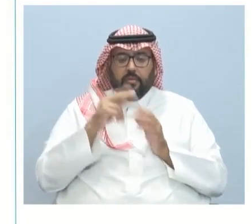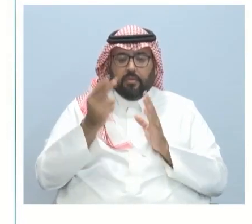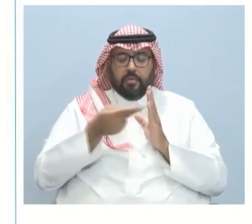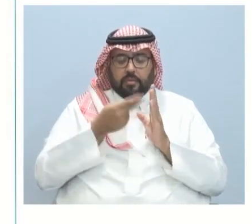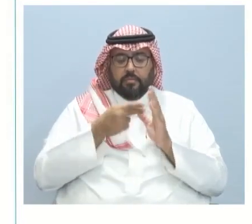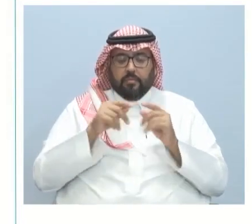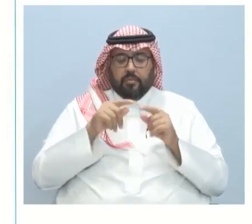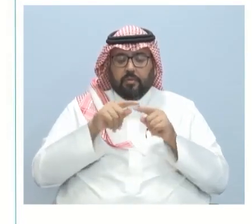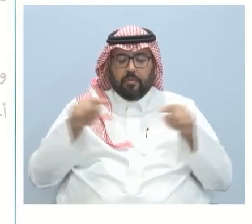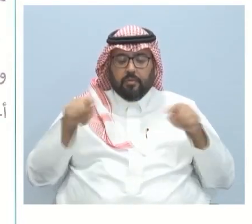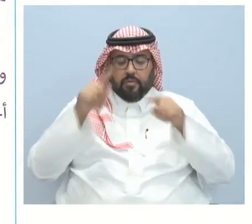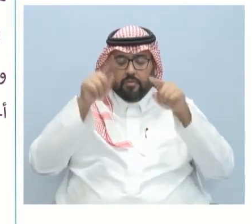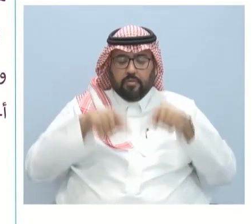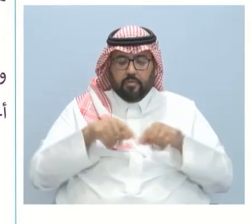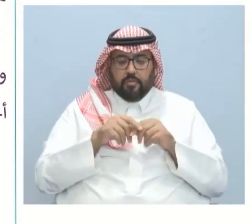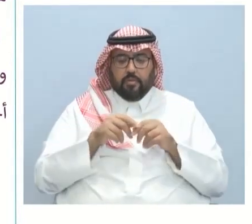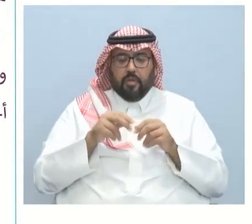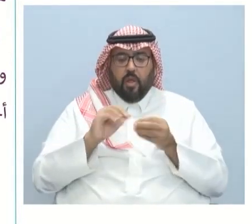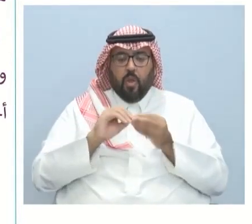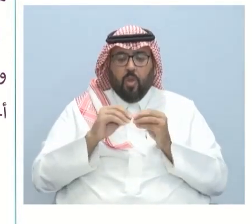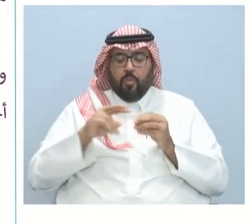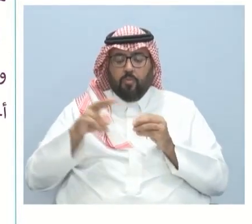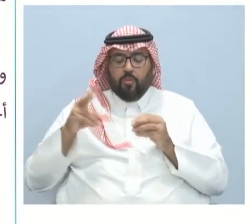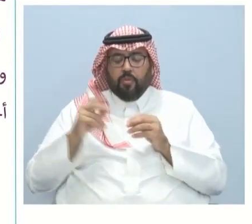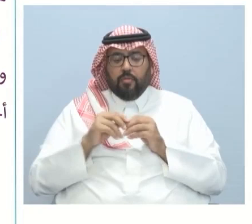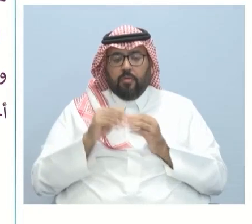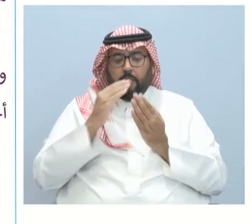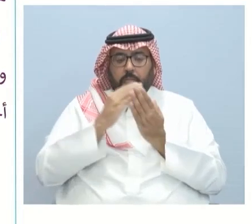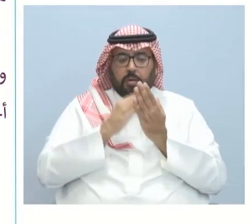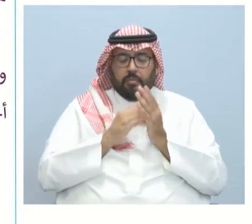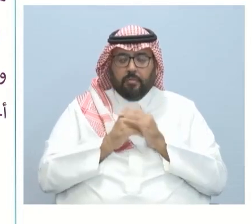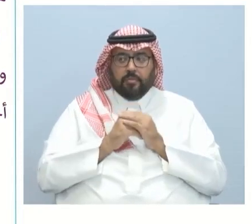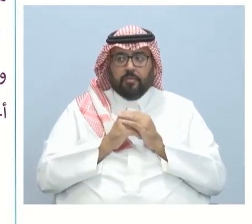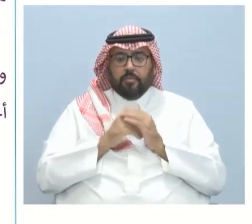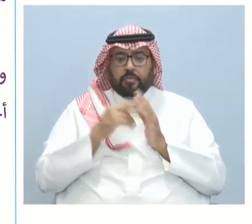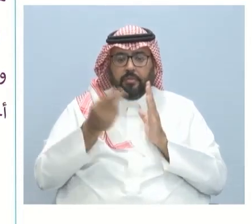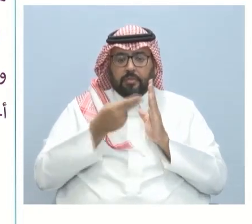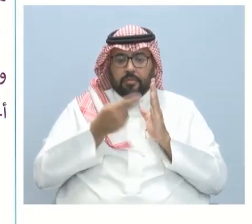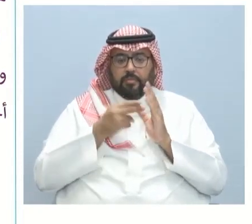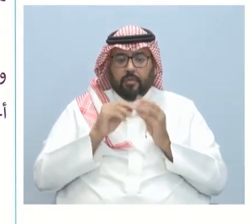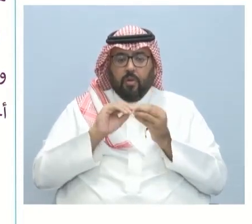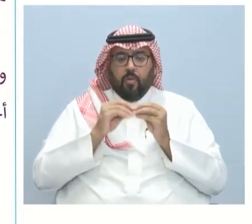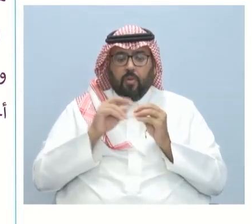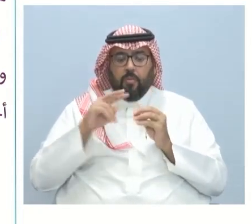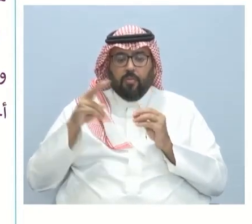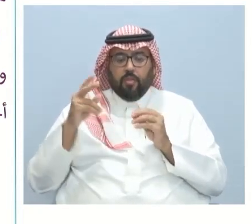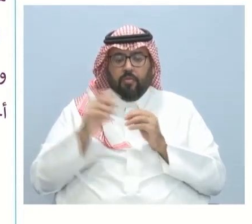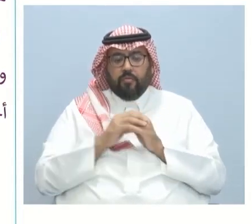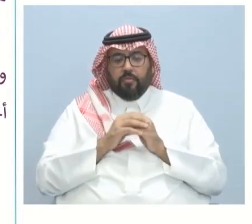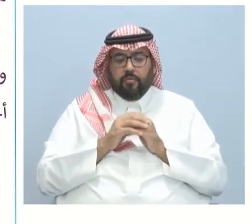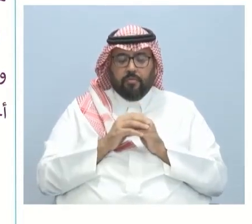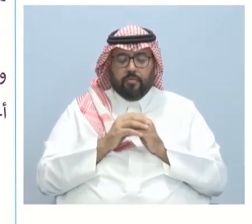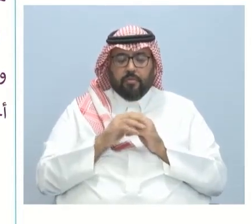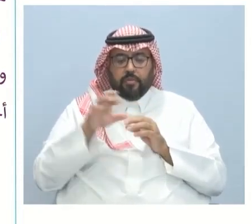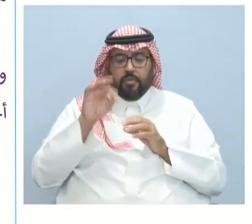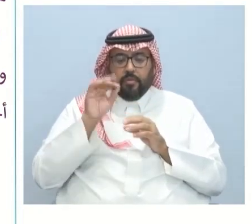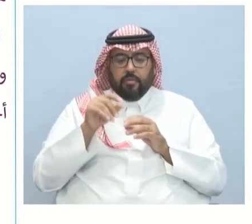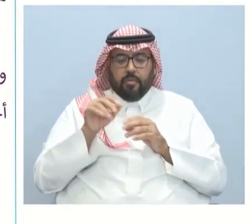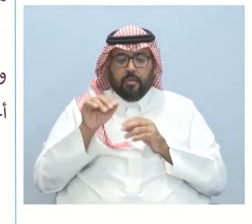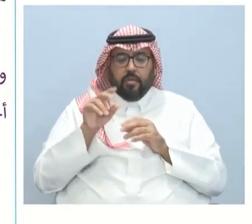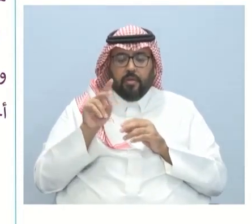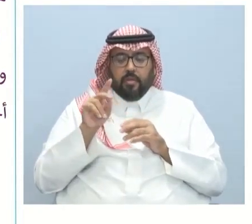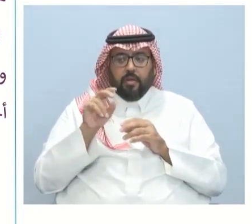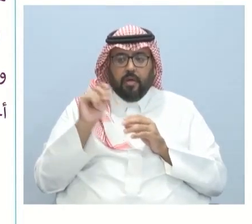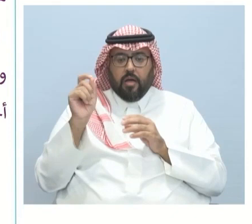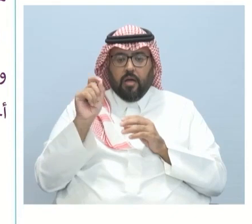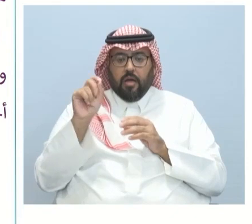الخطوط بالوان مختلفه انشئ برنامجا يرسم خطوطا بالوان م مختلفه استخدم اداه